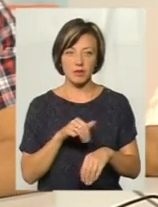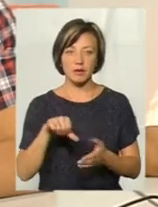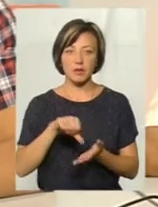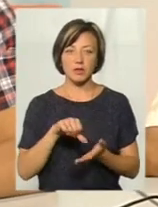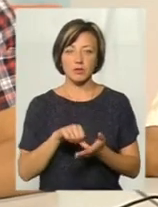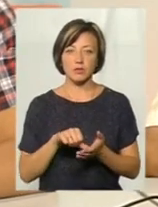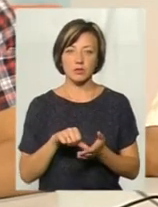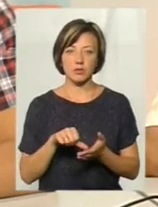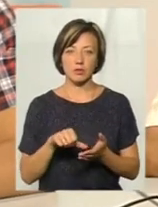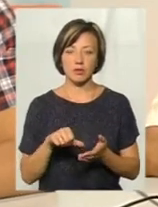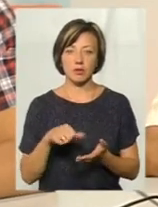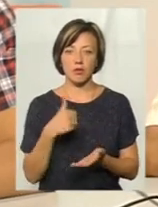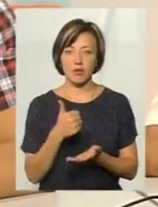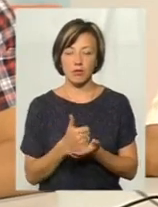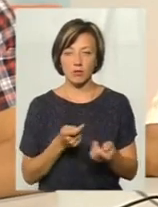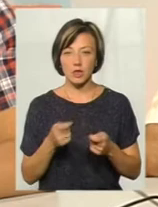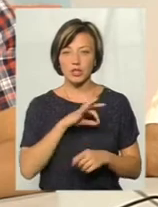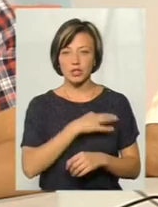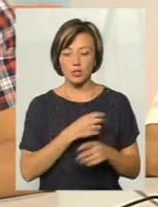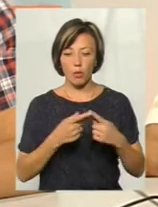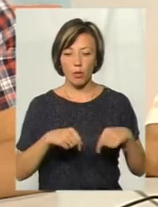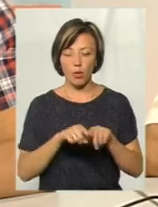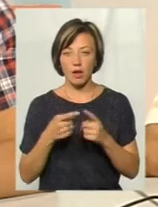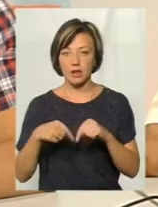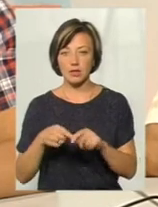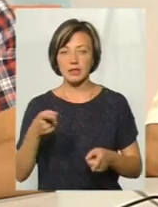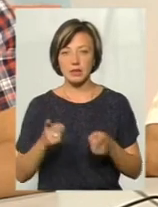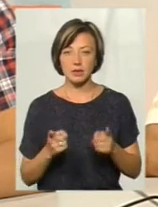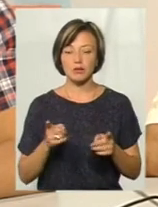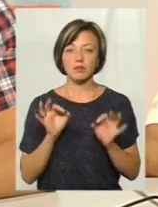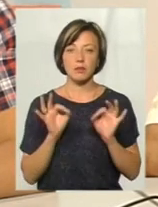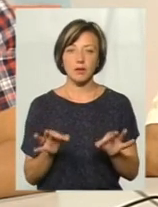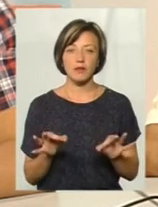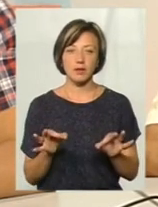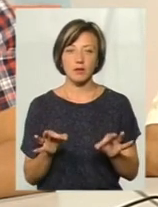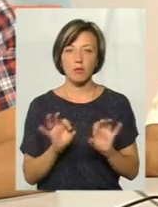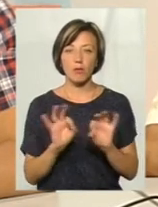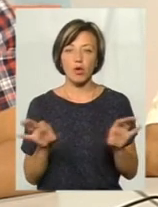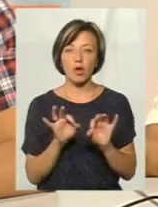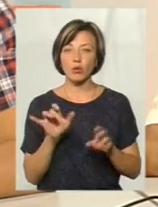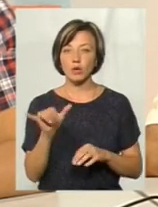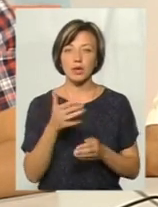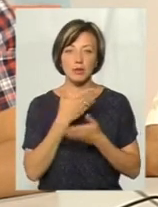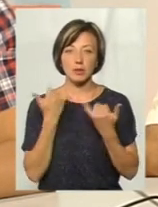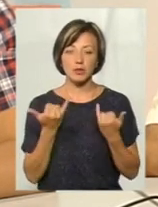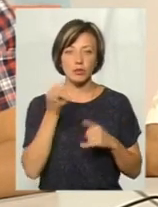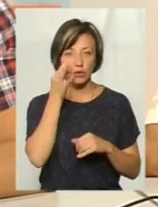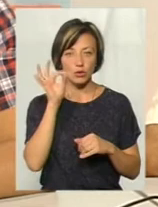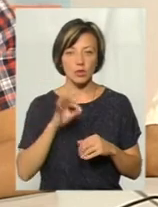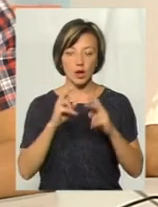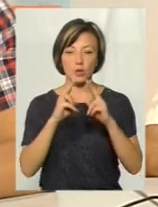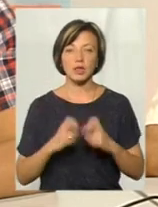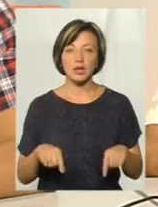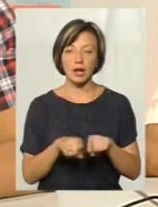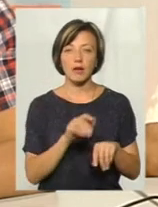присутності генерала і слідчі органи, і вони дійсно справедливо пояснюють, що в них немає сьогодні досвіду розслідування